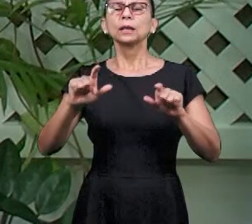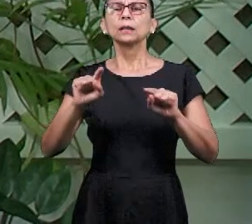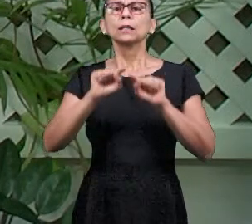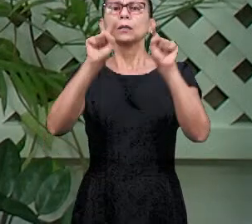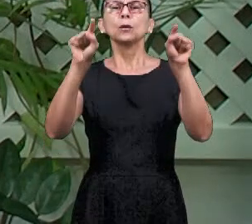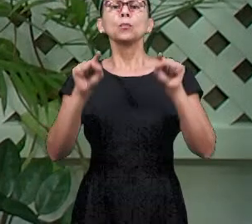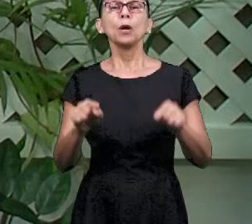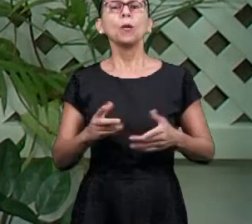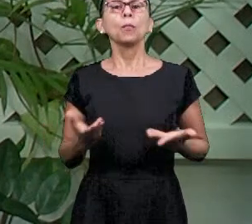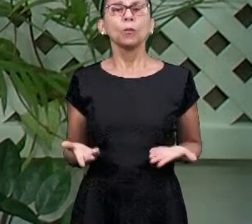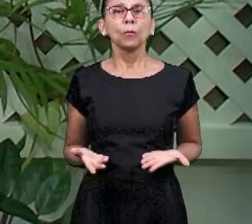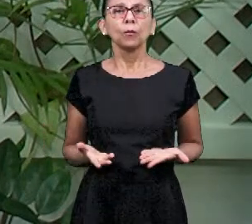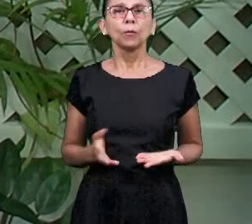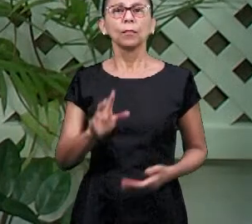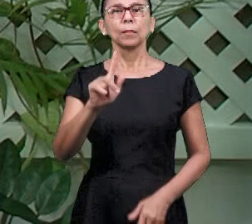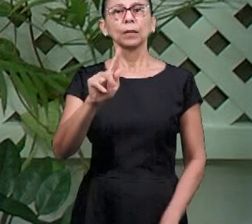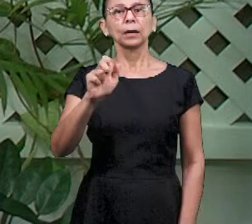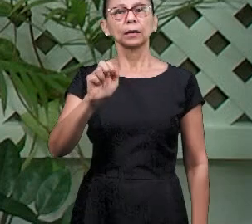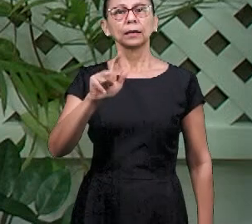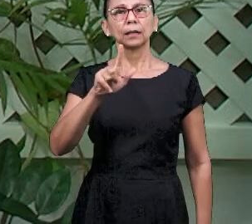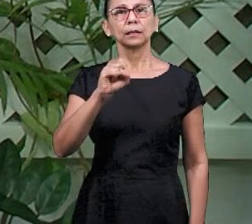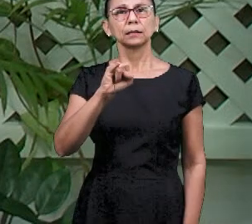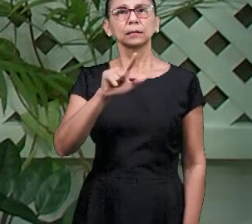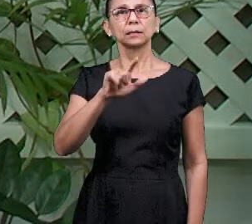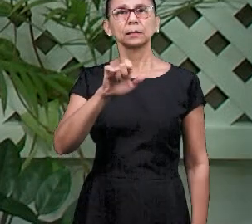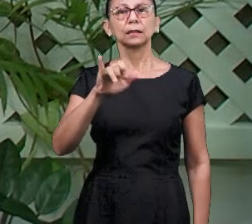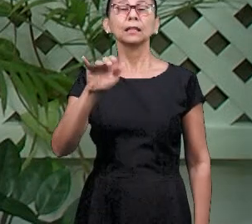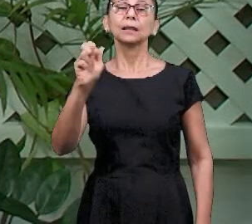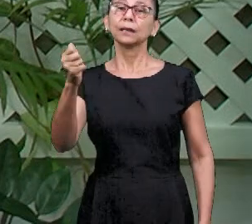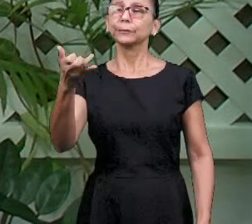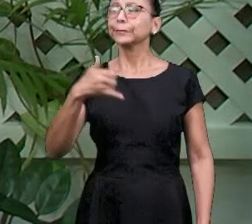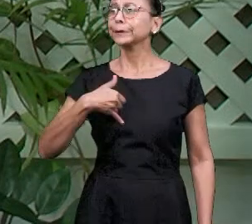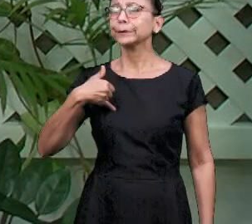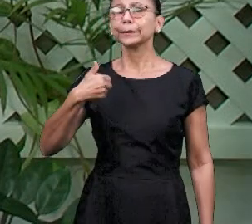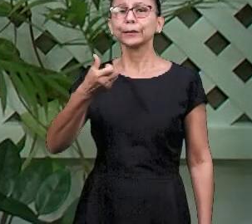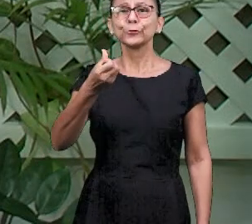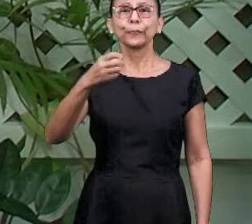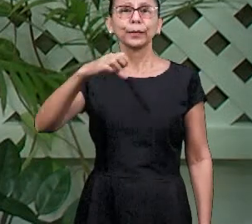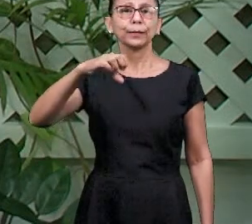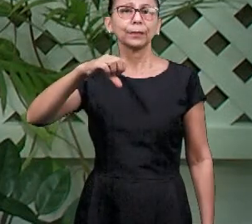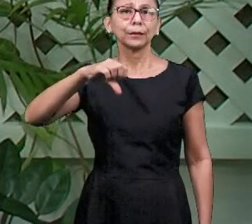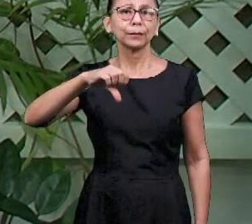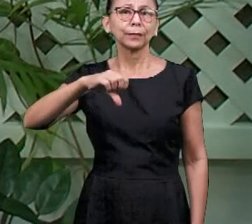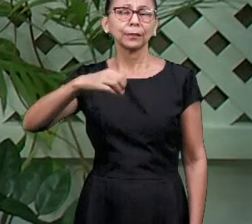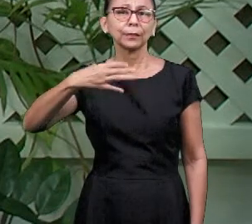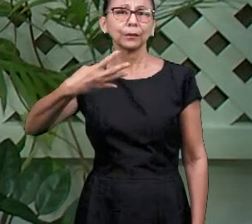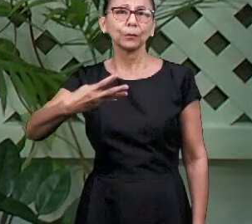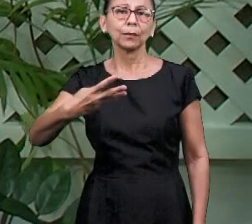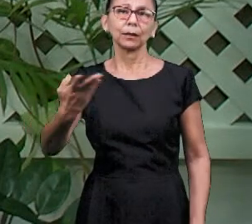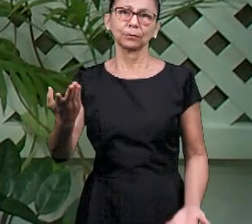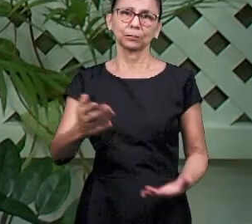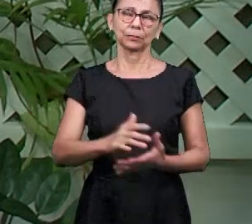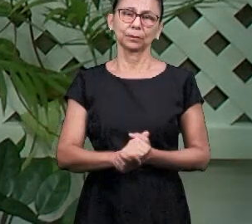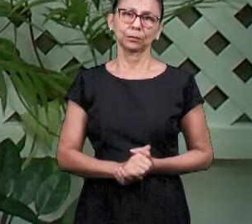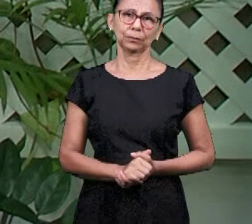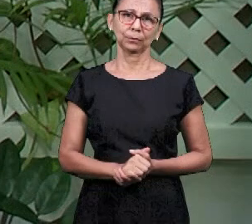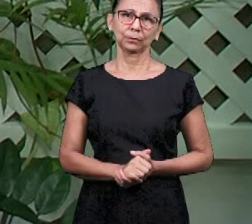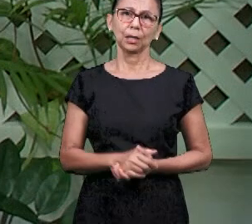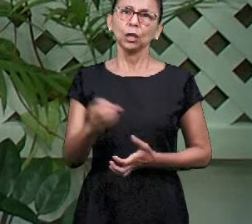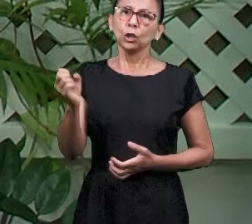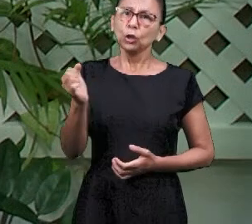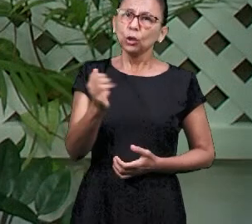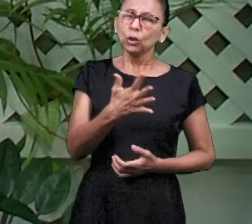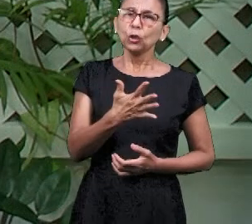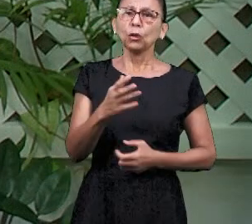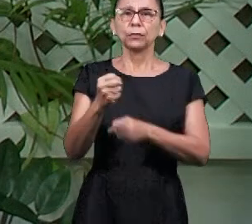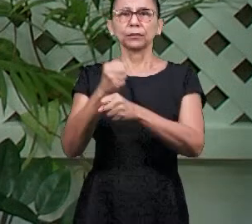frère Sébastien, dû à son âge, il ne peut pas venir à l'église, mais il envoie sa participation, sa